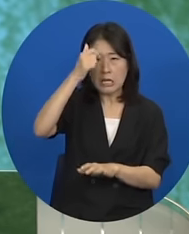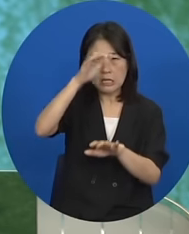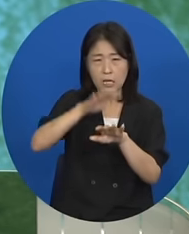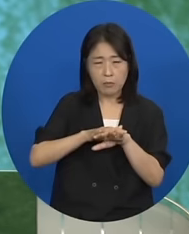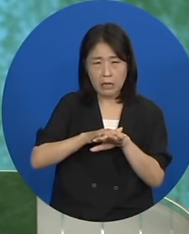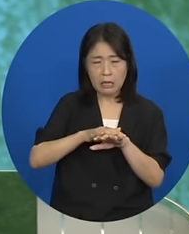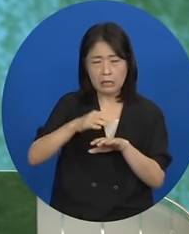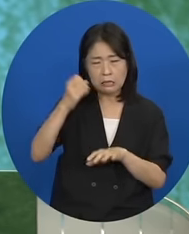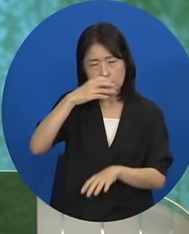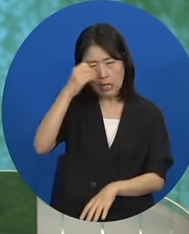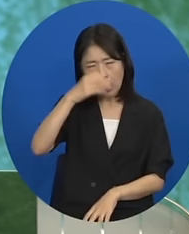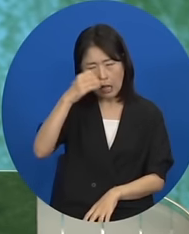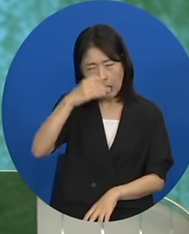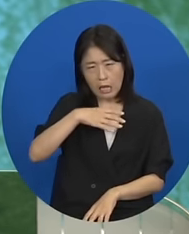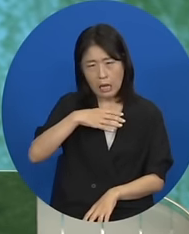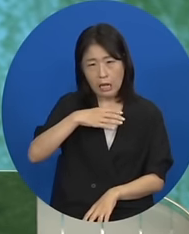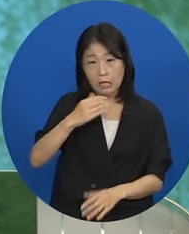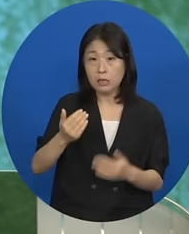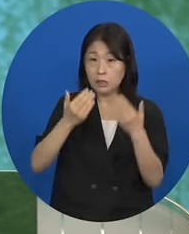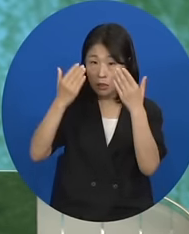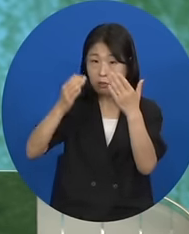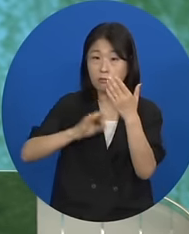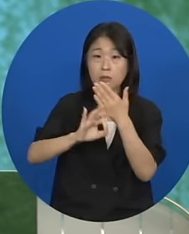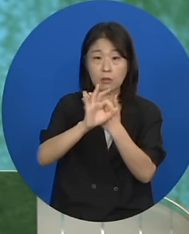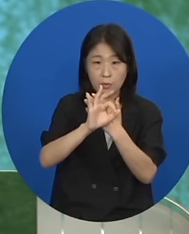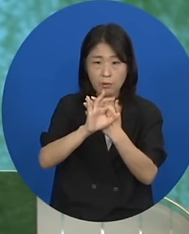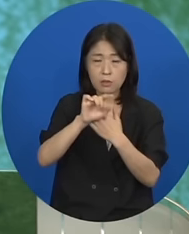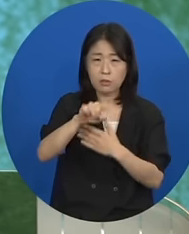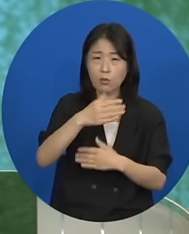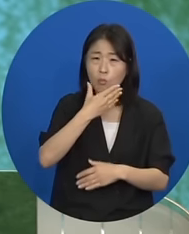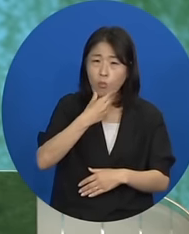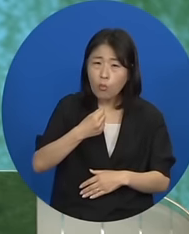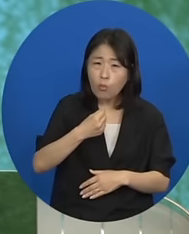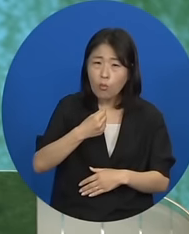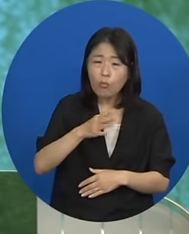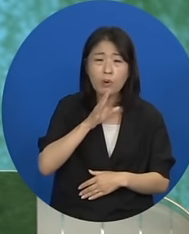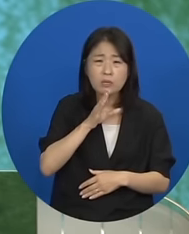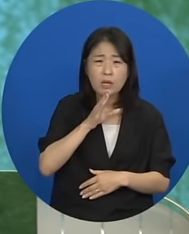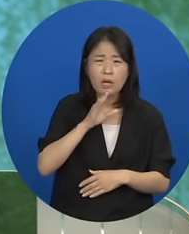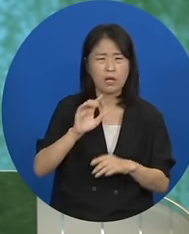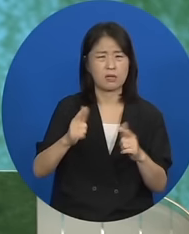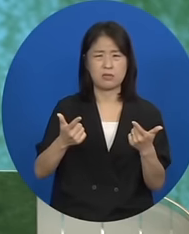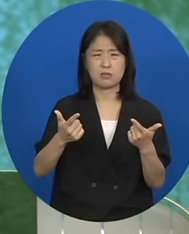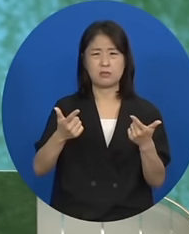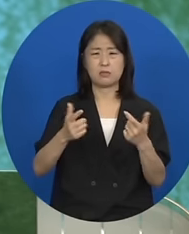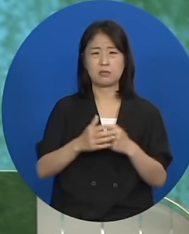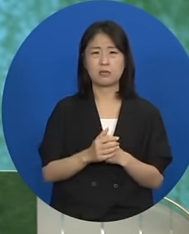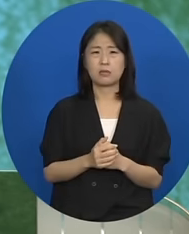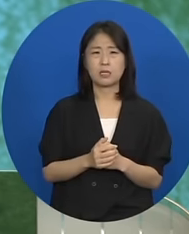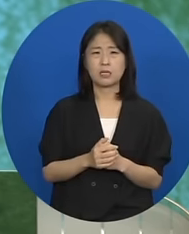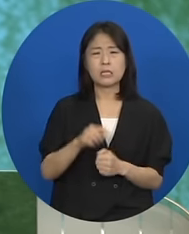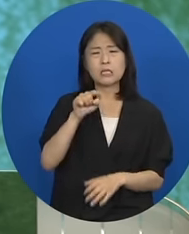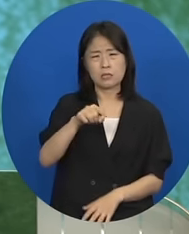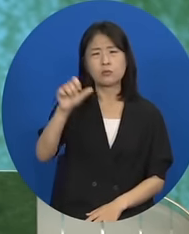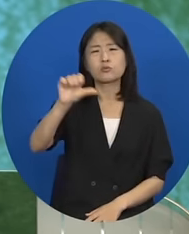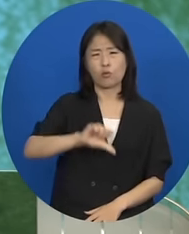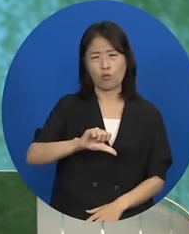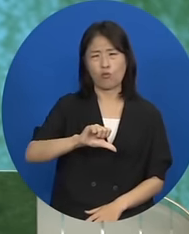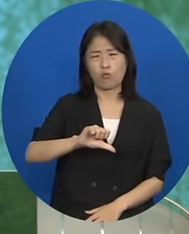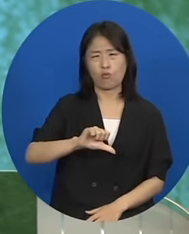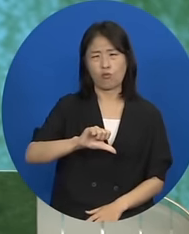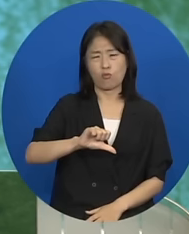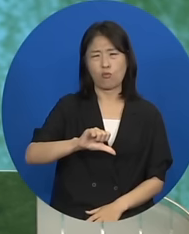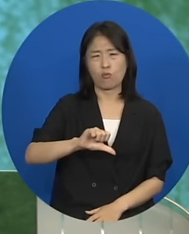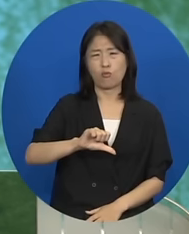되었다면 여러분 그건 복이 아니죠 그건 복이 될 수가 없습니다 더 나쁘게 말하면 저주가 될 수도